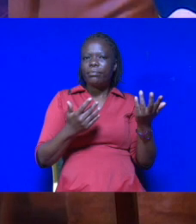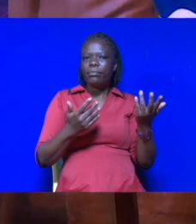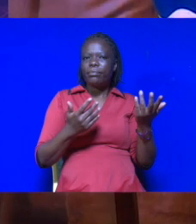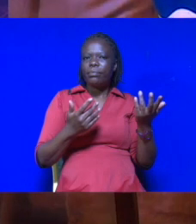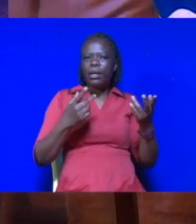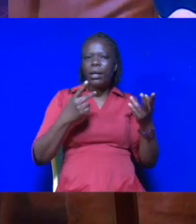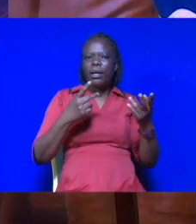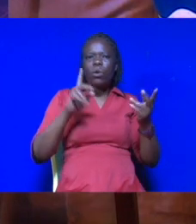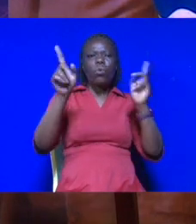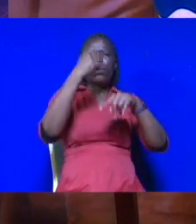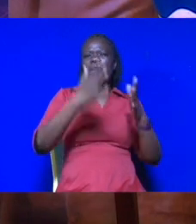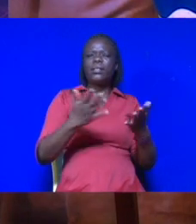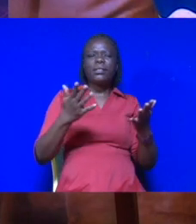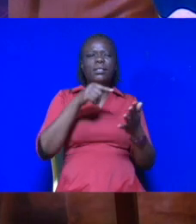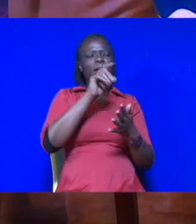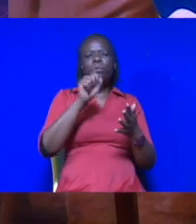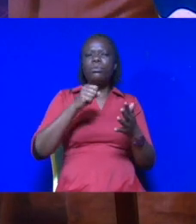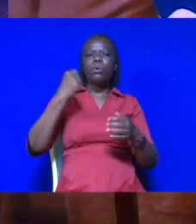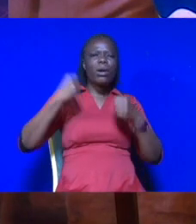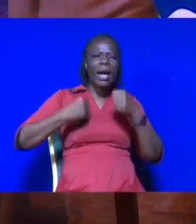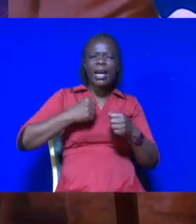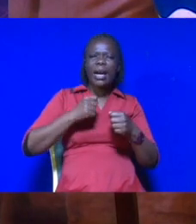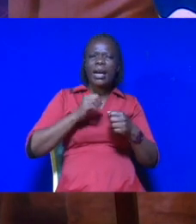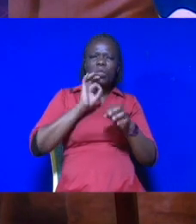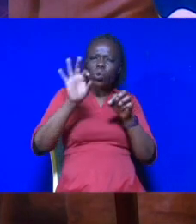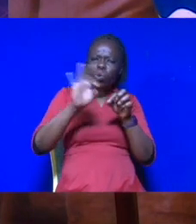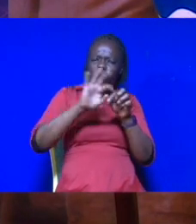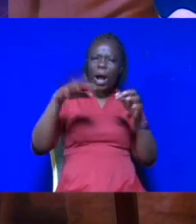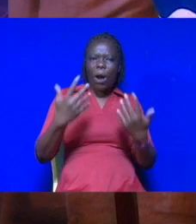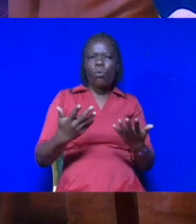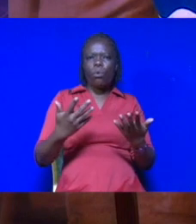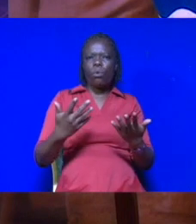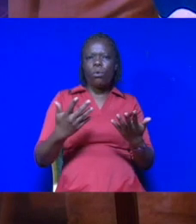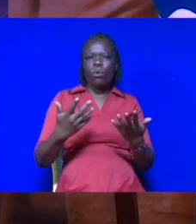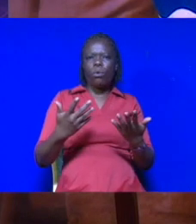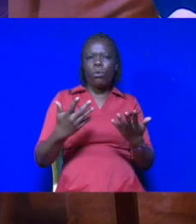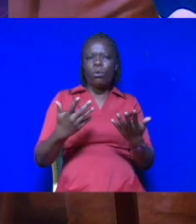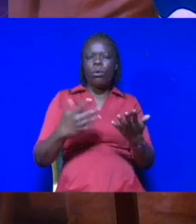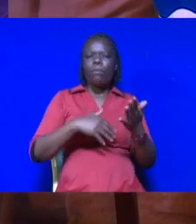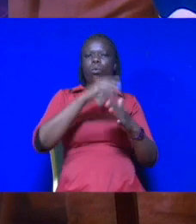chariot? Anawezaje akakimbia akawa na mbio za kukimbia